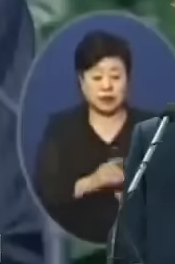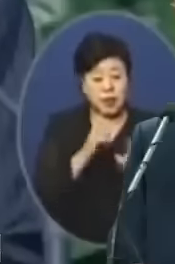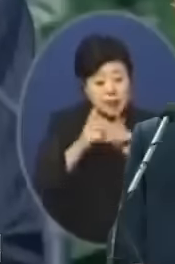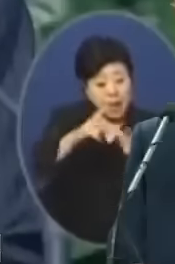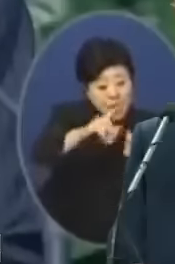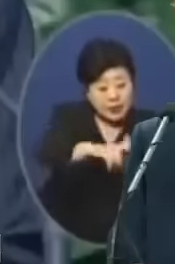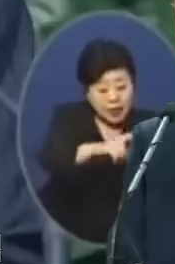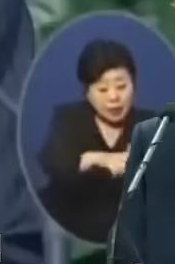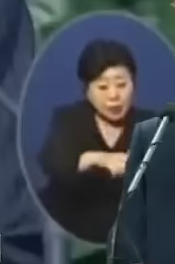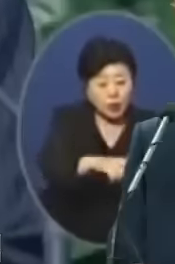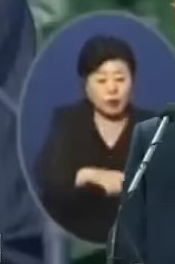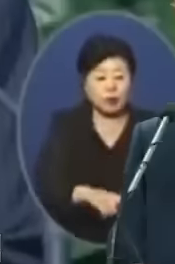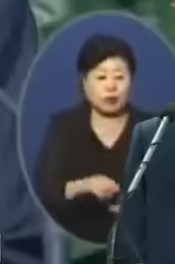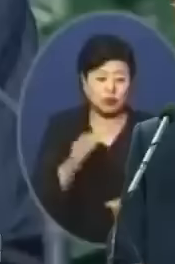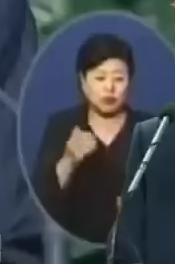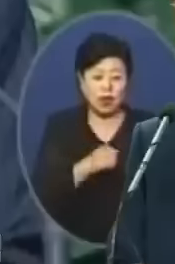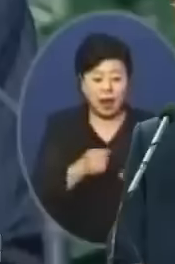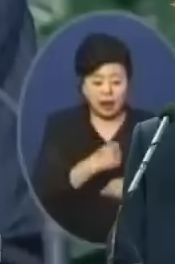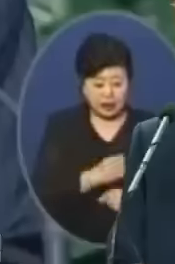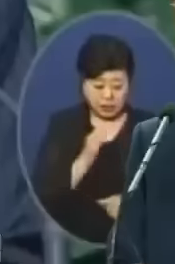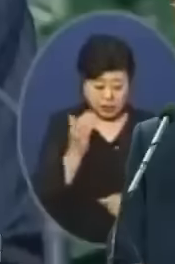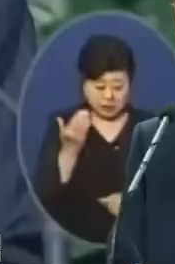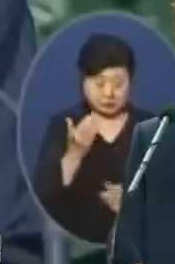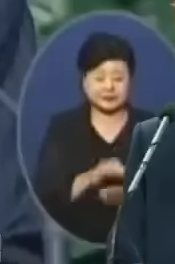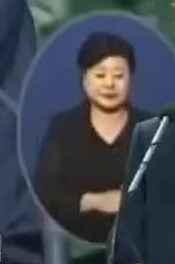말이 여러분을 위해서 역사하는 것입니다.